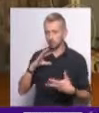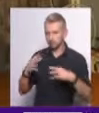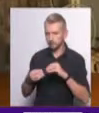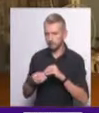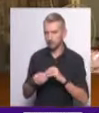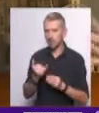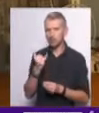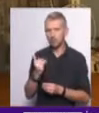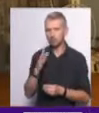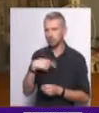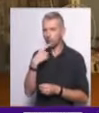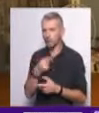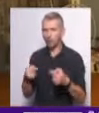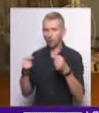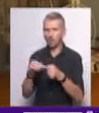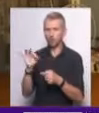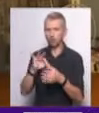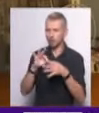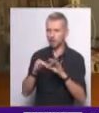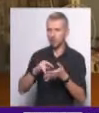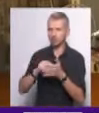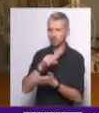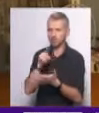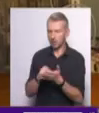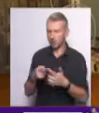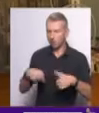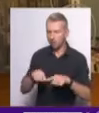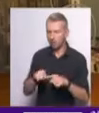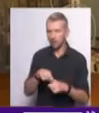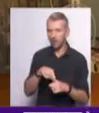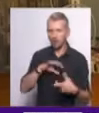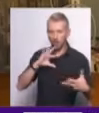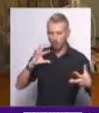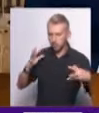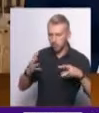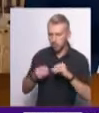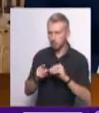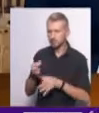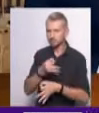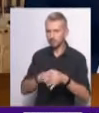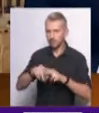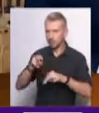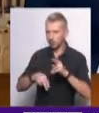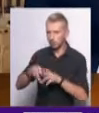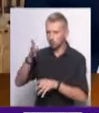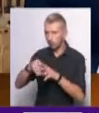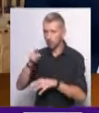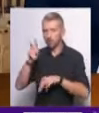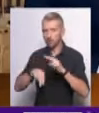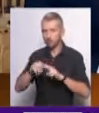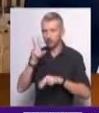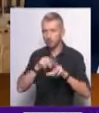будемо говорити вже конкретно про детальні питання округу, але сумуючи всі ті нюанси, про які ми поговорили з приводу забудов, ви вважаєте, що